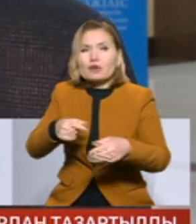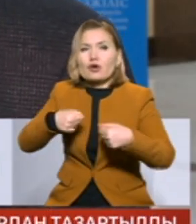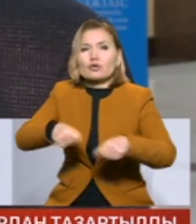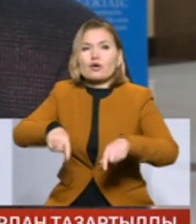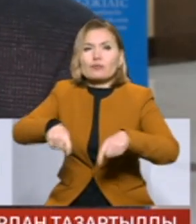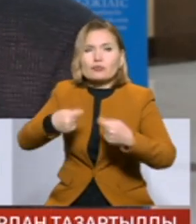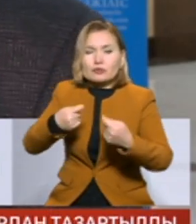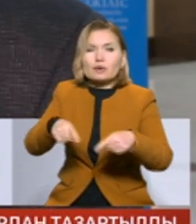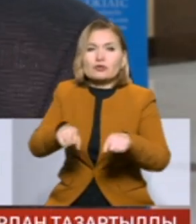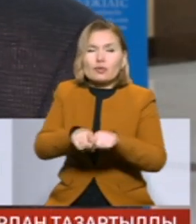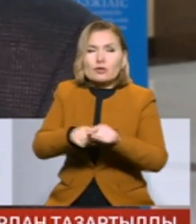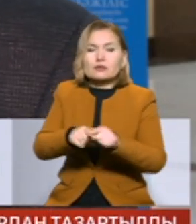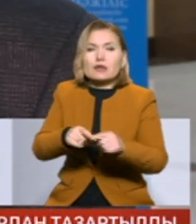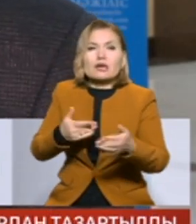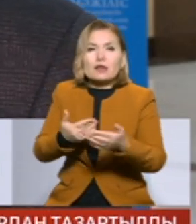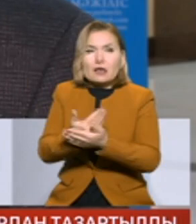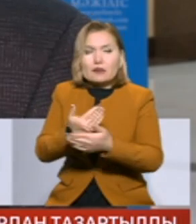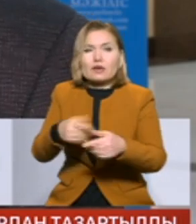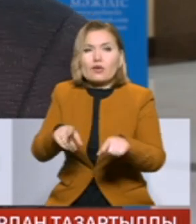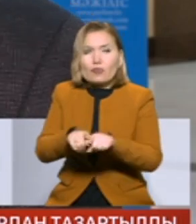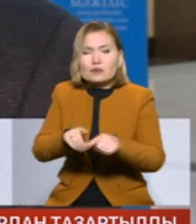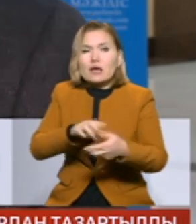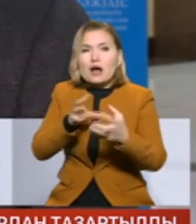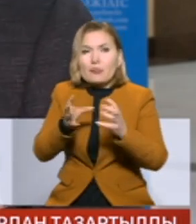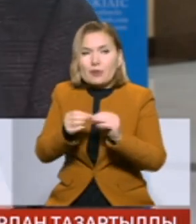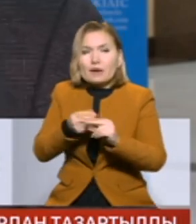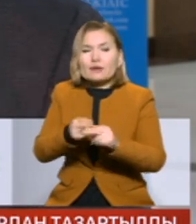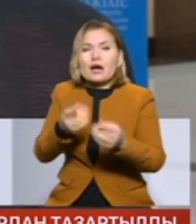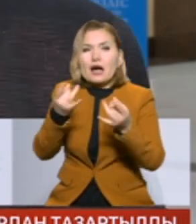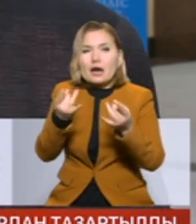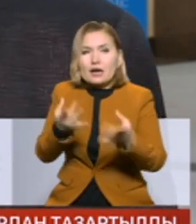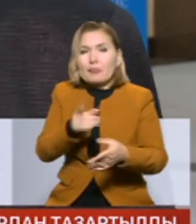бұзып отырсыңдар деп, дәлелдендер деп. Сол үшін баяғыда